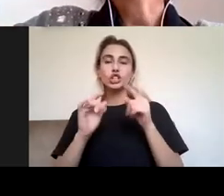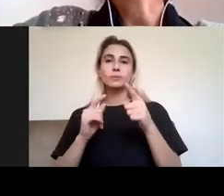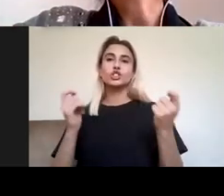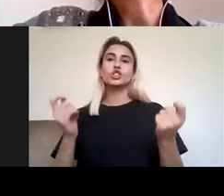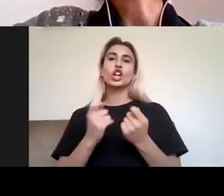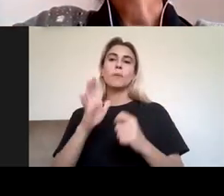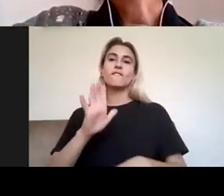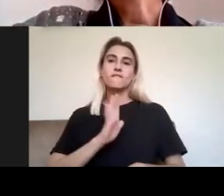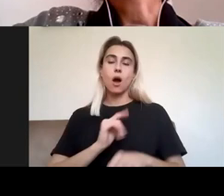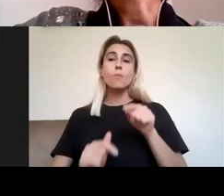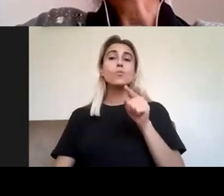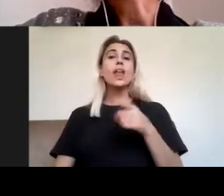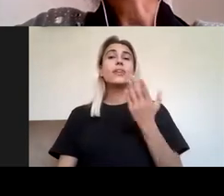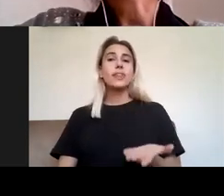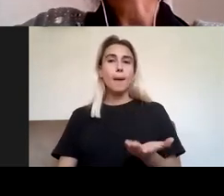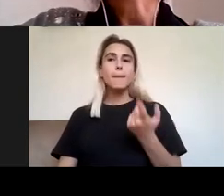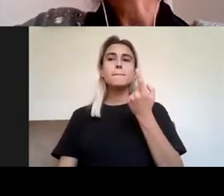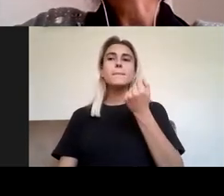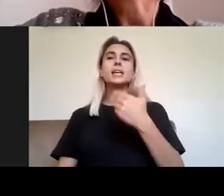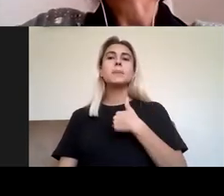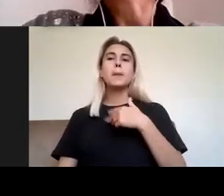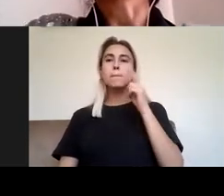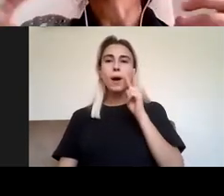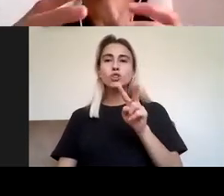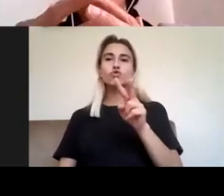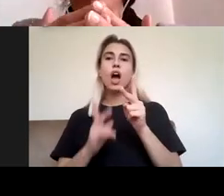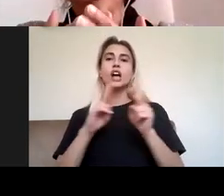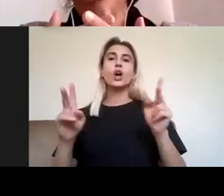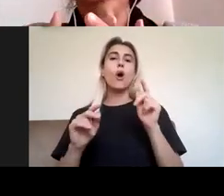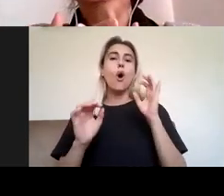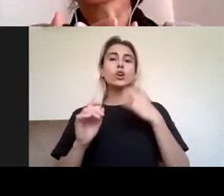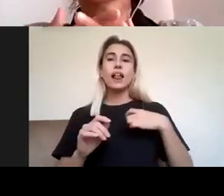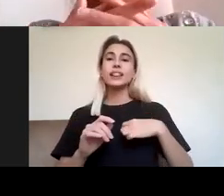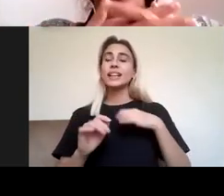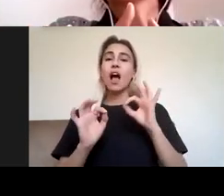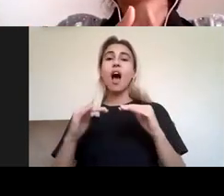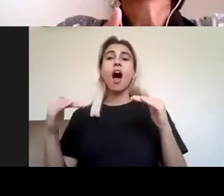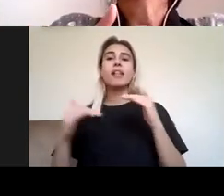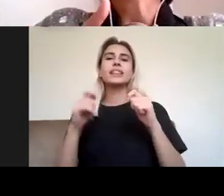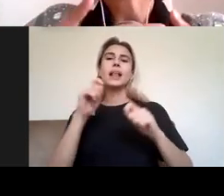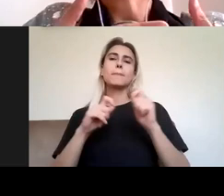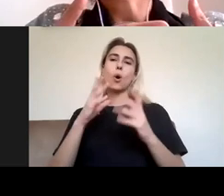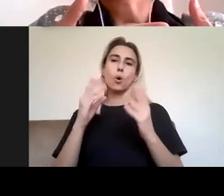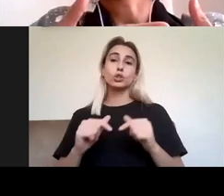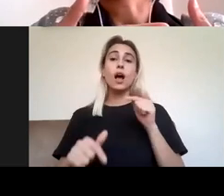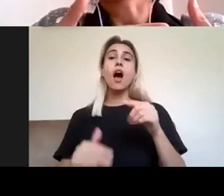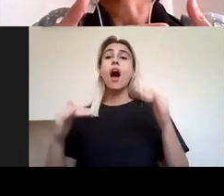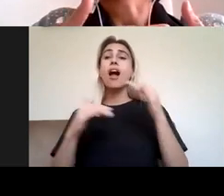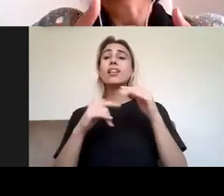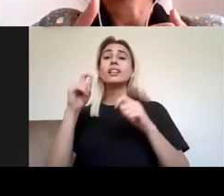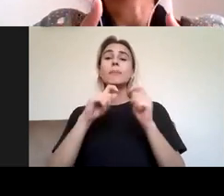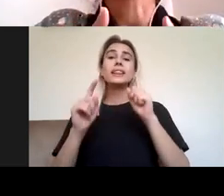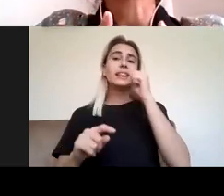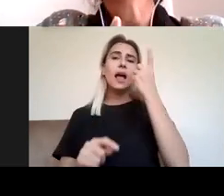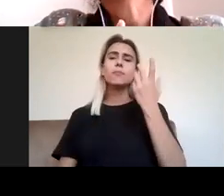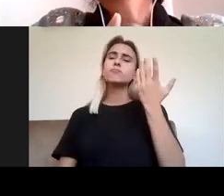var. Burada tabii biraz benim bakış açım özellikle altyapı noktasında oluşacak. Tabii altyapı noktasının tek başına yeterli